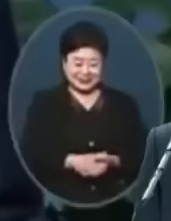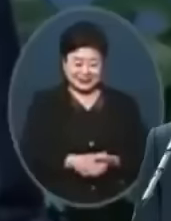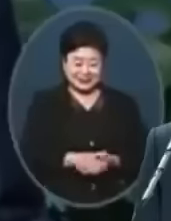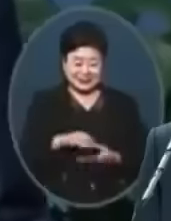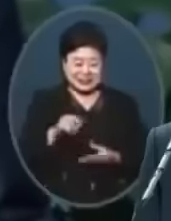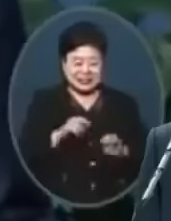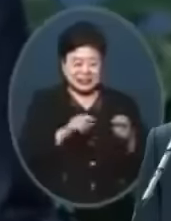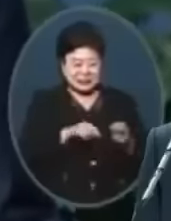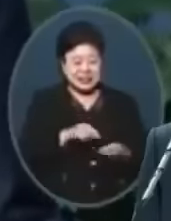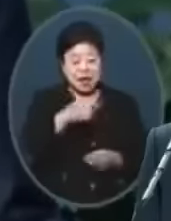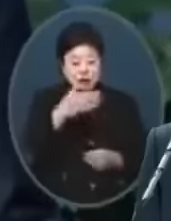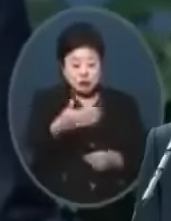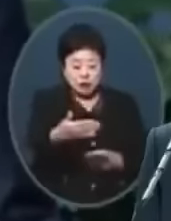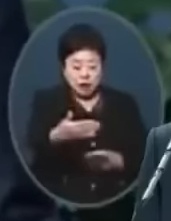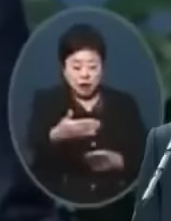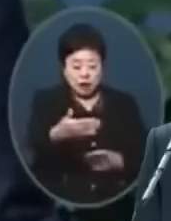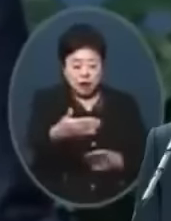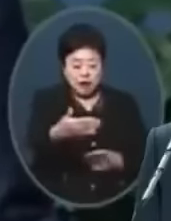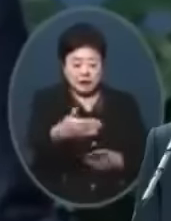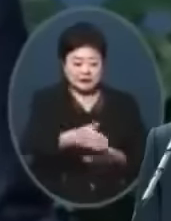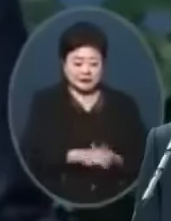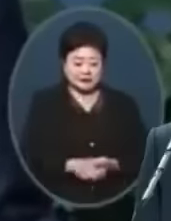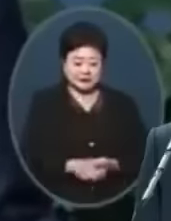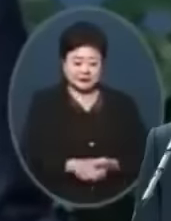창세기 22장 9절로